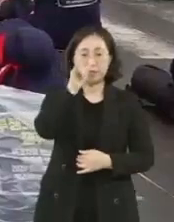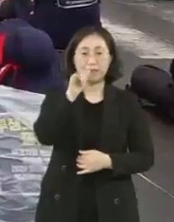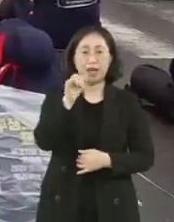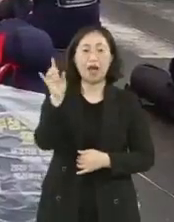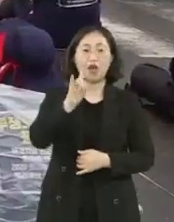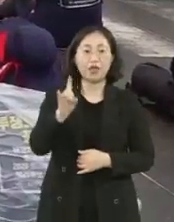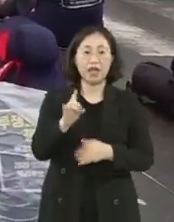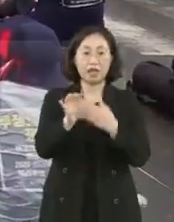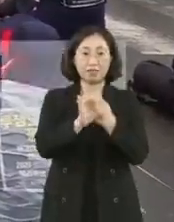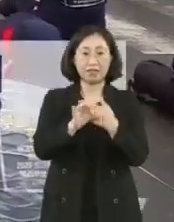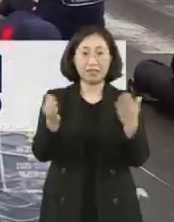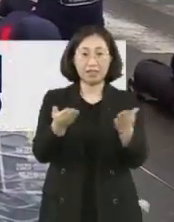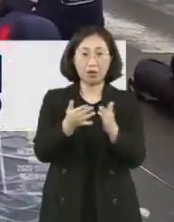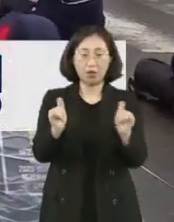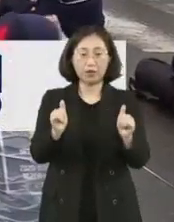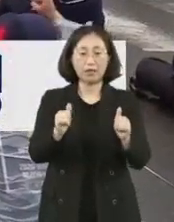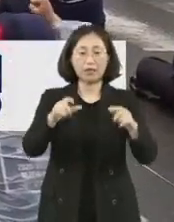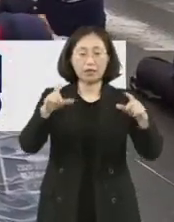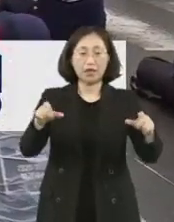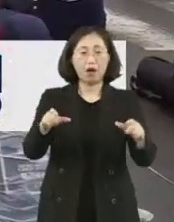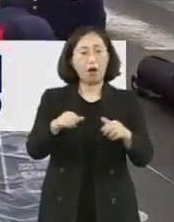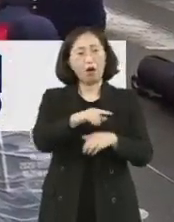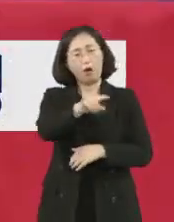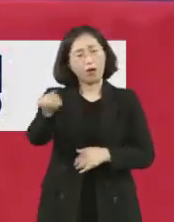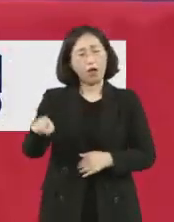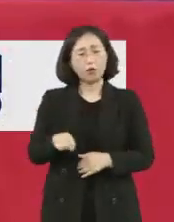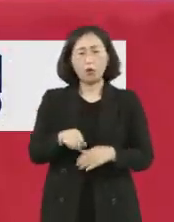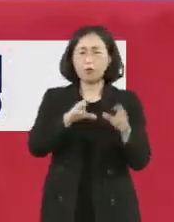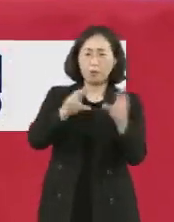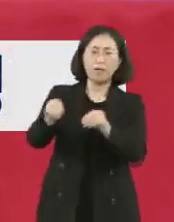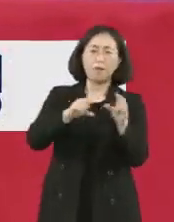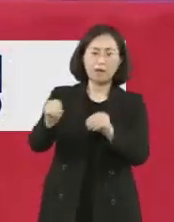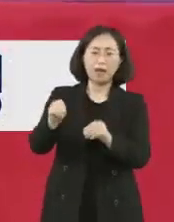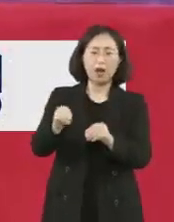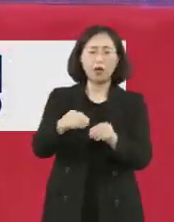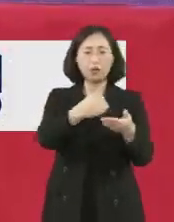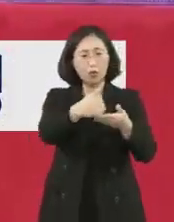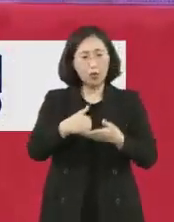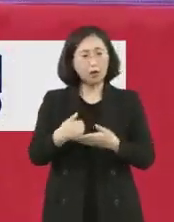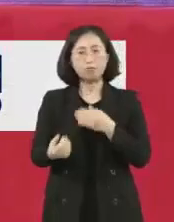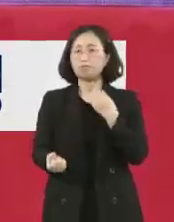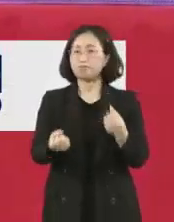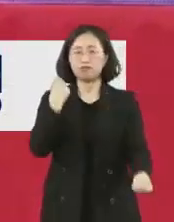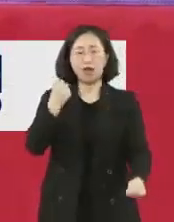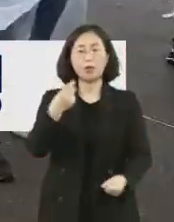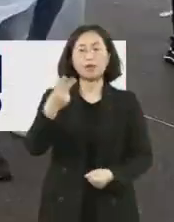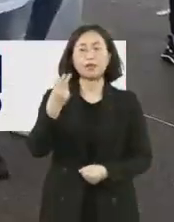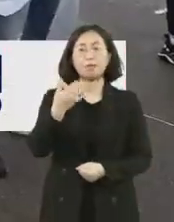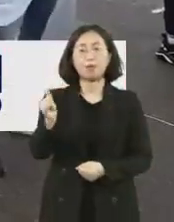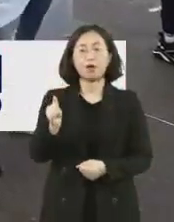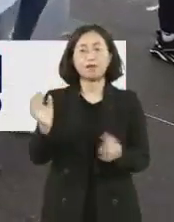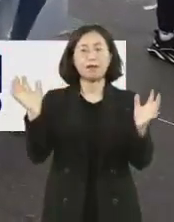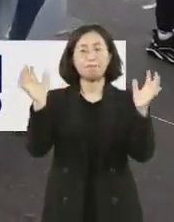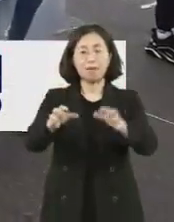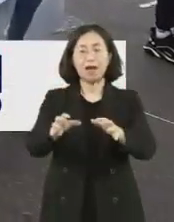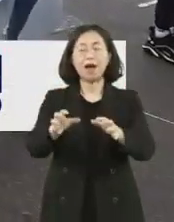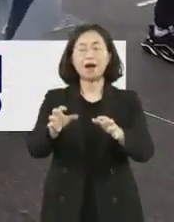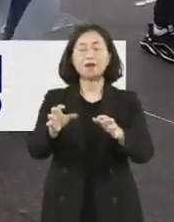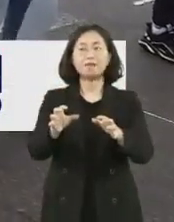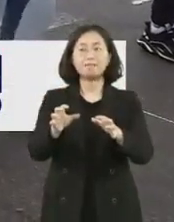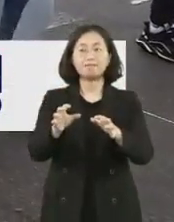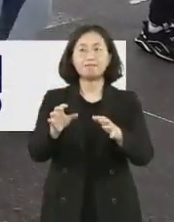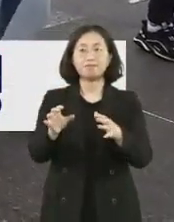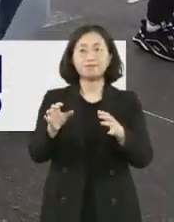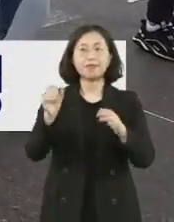현대제철 비정규직 노조는 지역사회의 집회 중단 요구에도 2천여 명이 참석한 비정규직 차별 철폐 요구